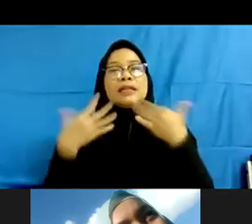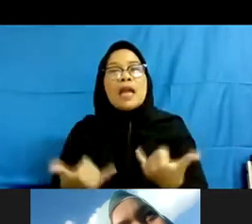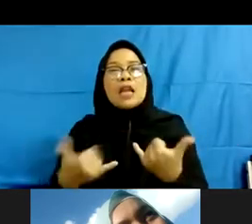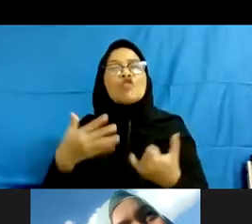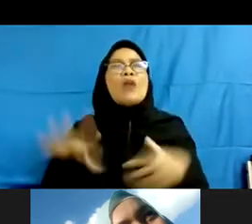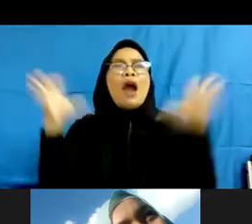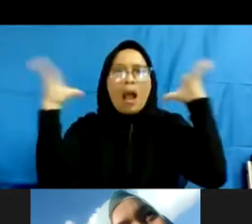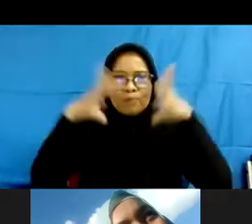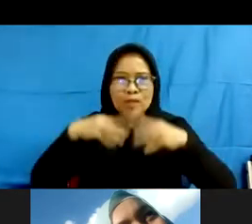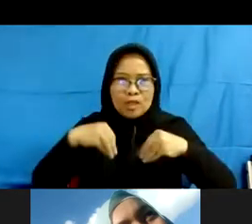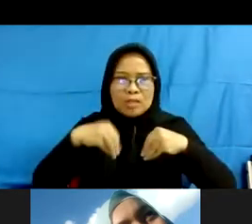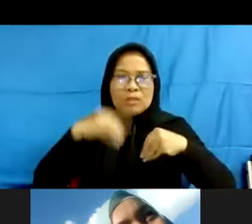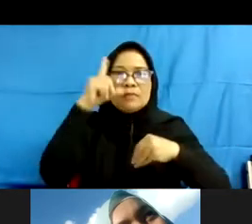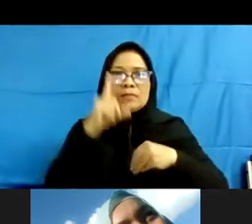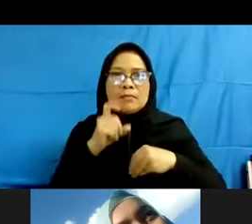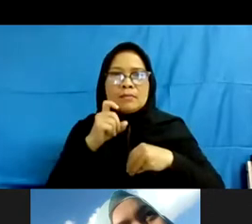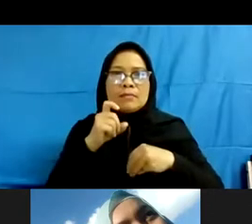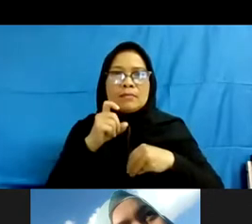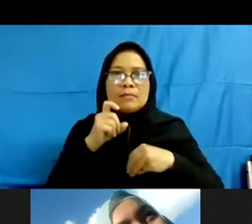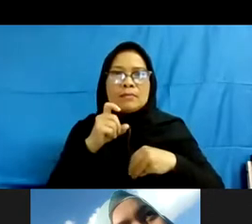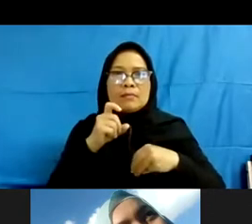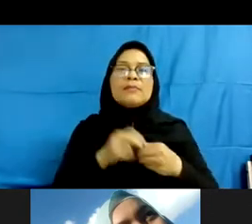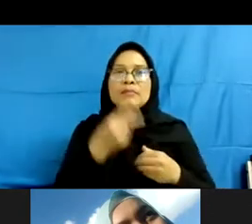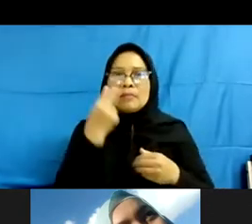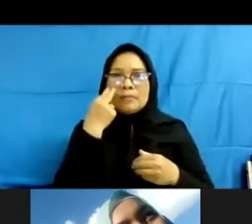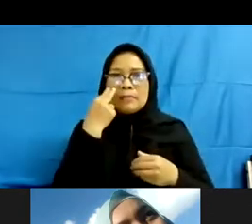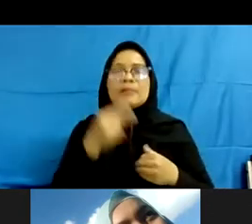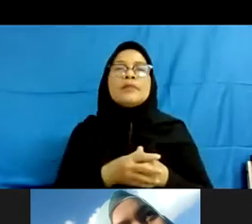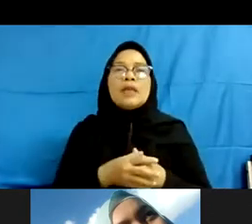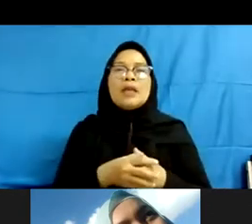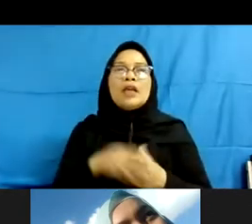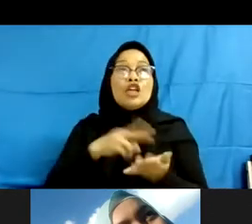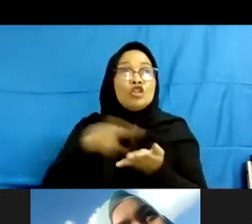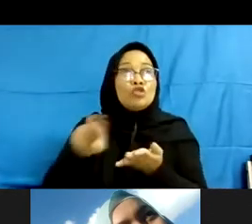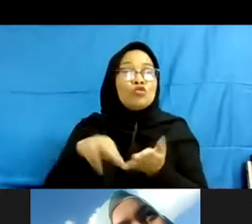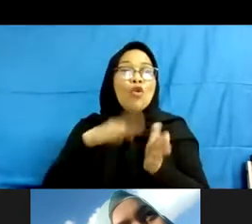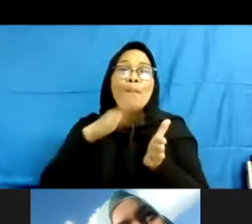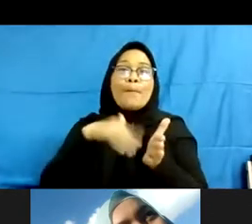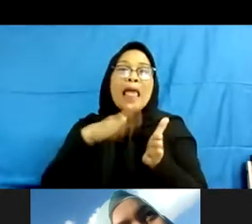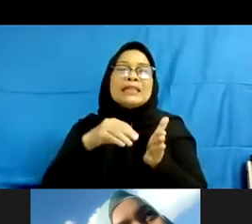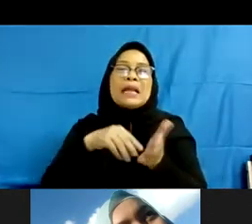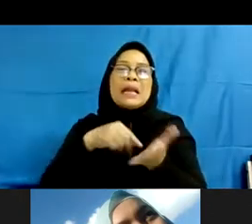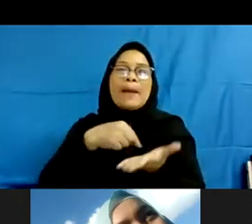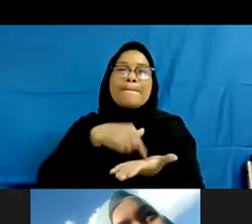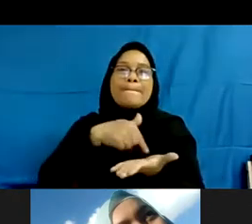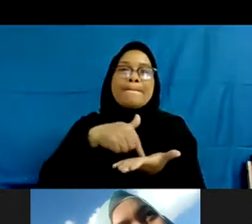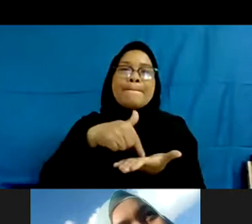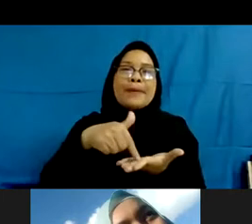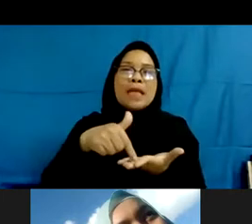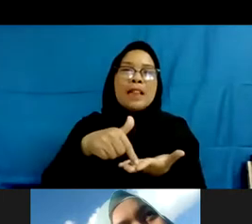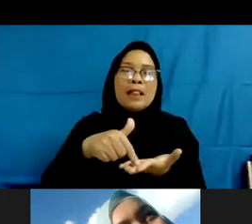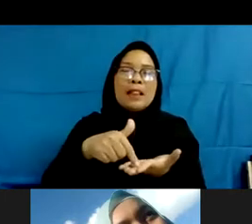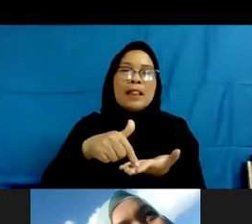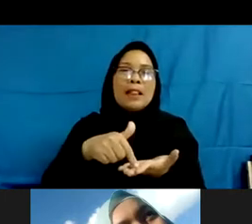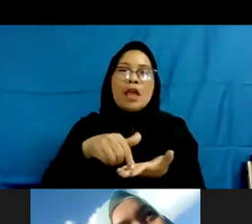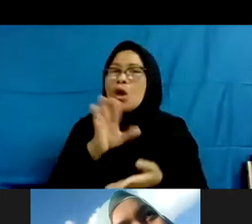jadi waktu itu sama pihak Yayasan Neo Vision itu dikasih tahu suruh ke belajar Braille. Mereka bilang belajar Braille ini